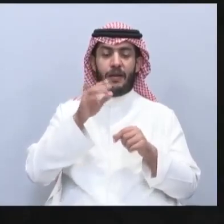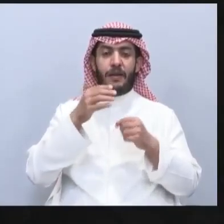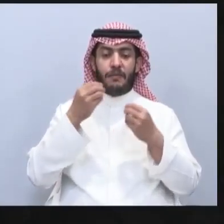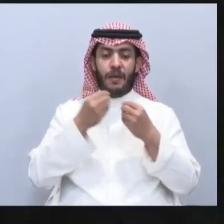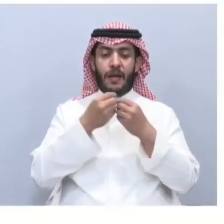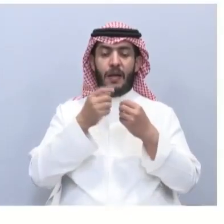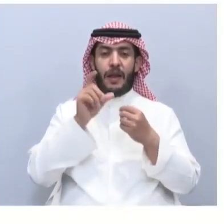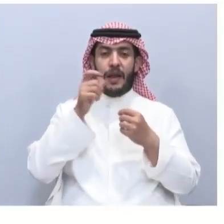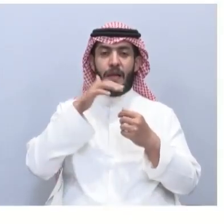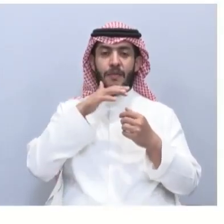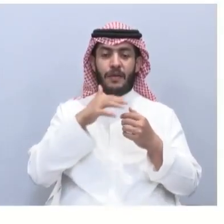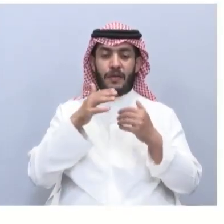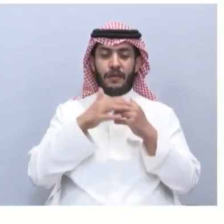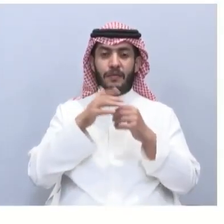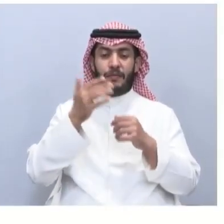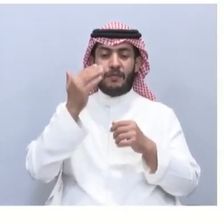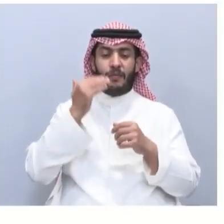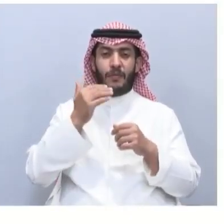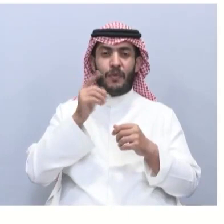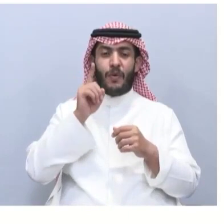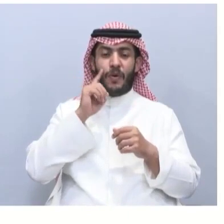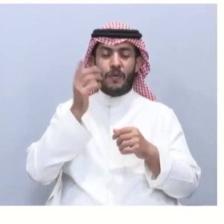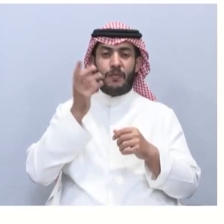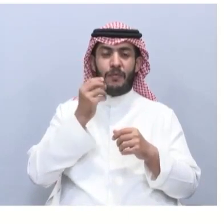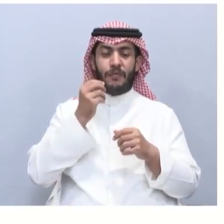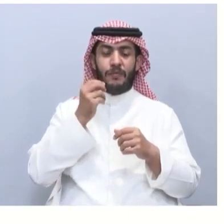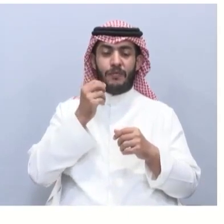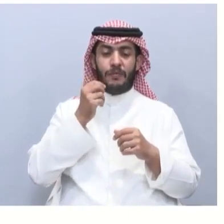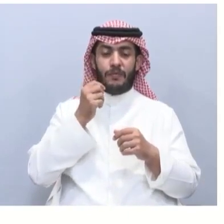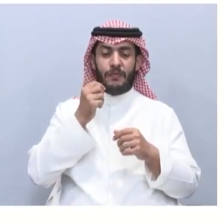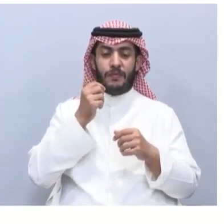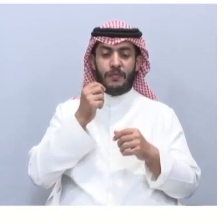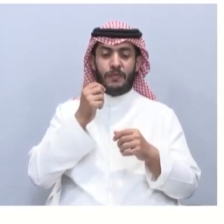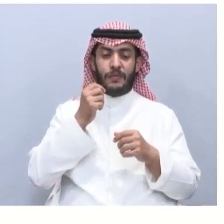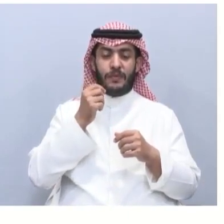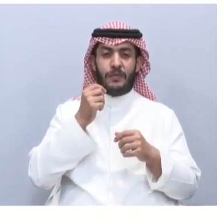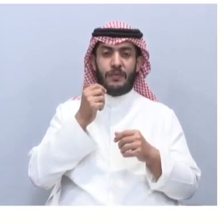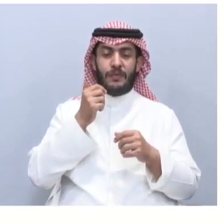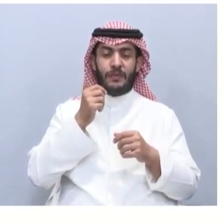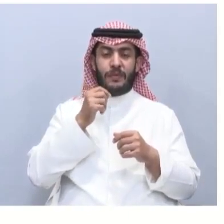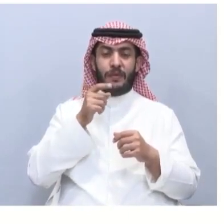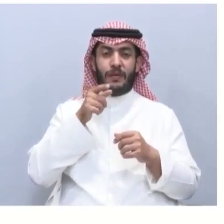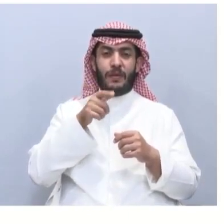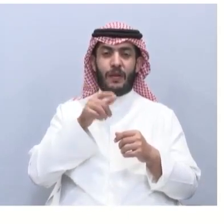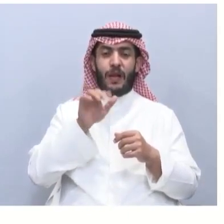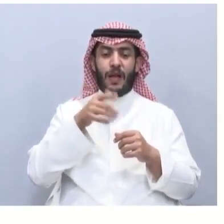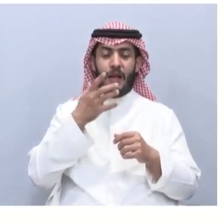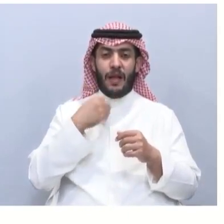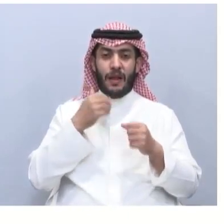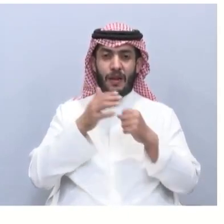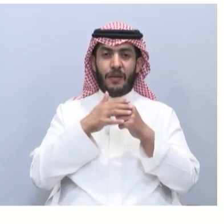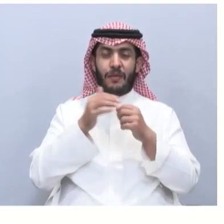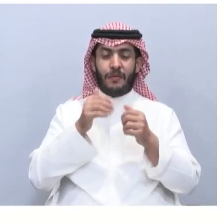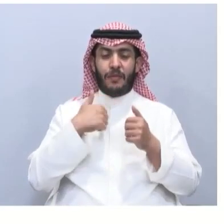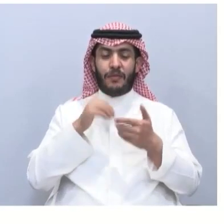رسول الله صلى الله عليه وسلم اتت به امه للنبي صلى الله عليه وسلم وهو صغير فقالت هذا خويدمك انس